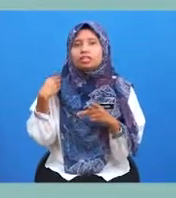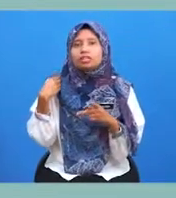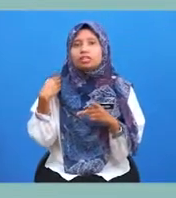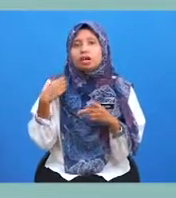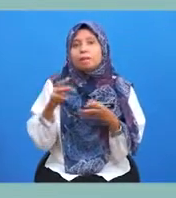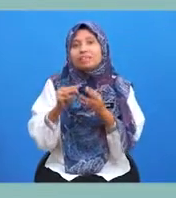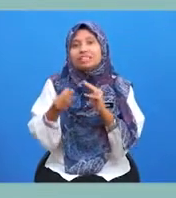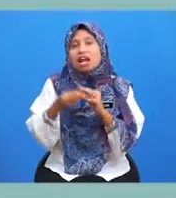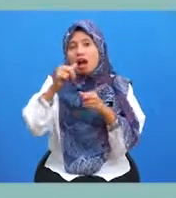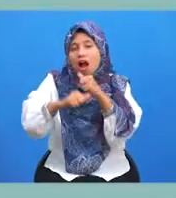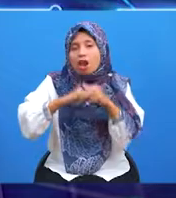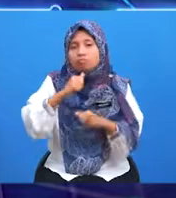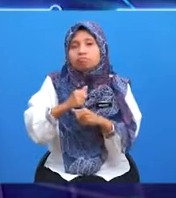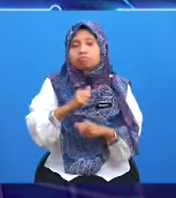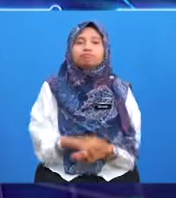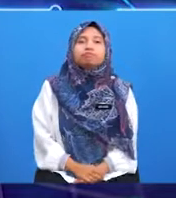bencana alam.